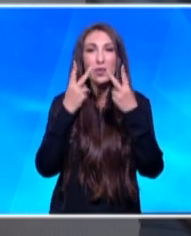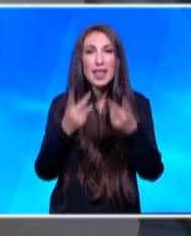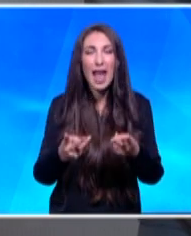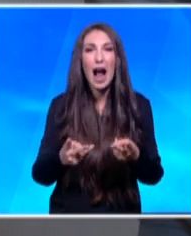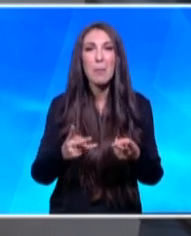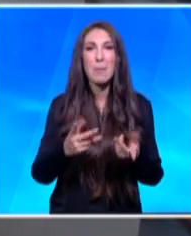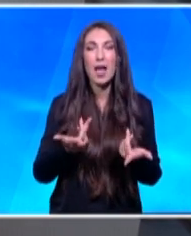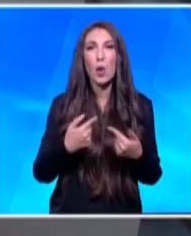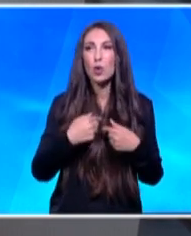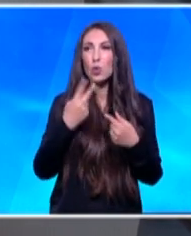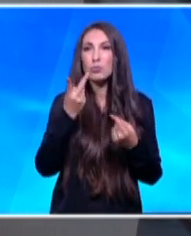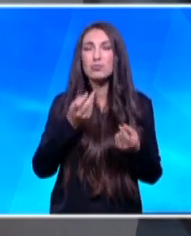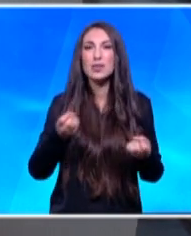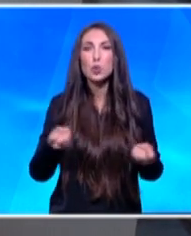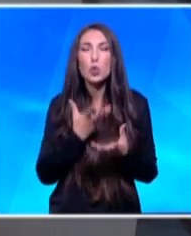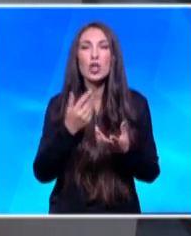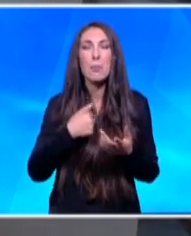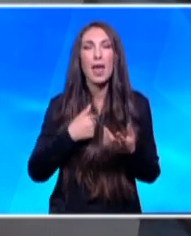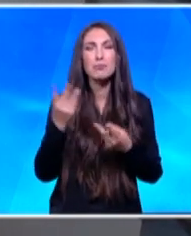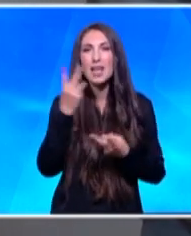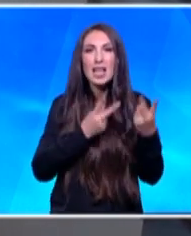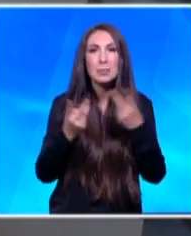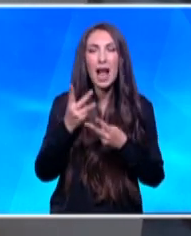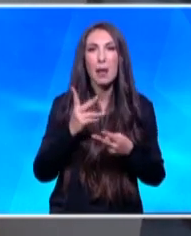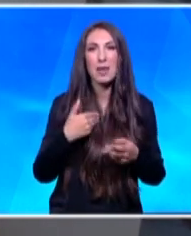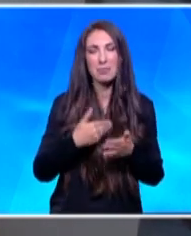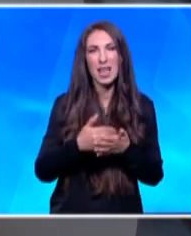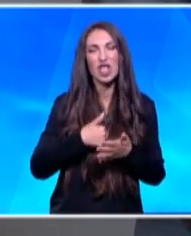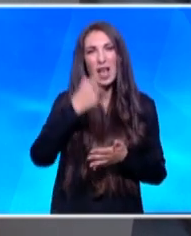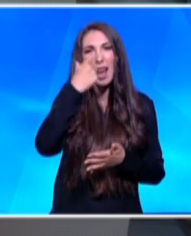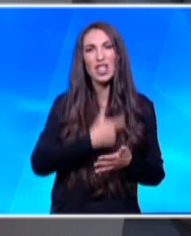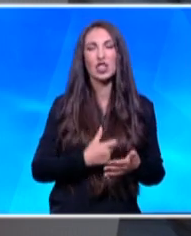което се сблъскахме, това, което научихме покрай нашата лична трагедия,